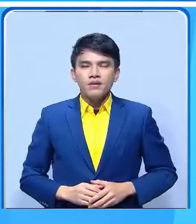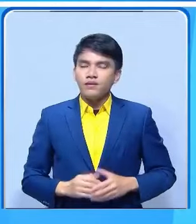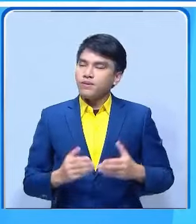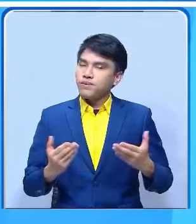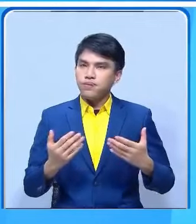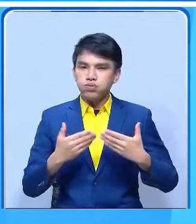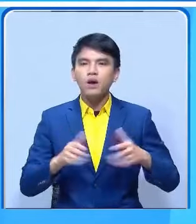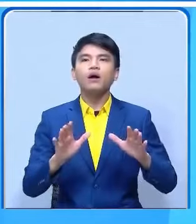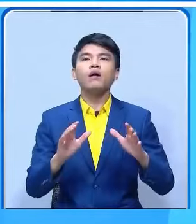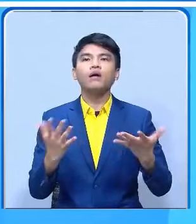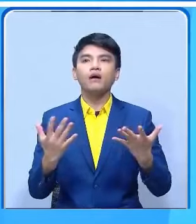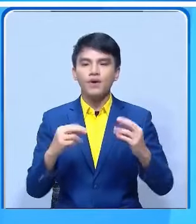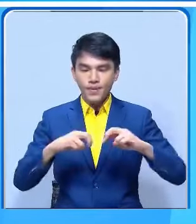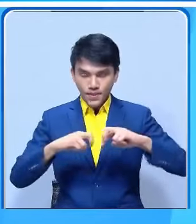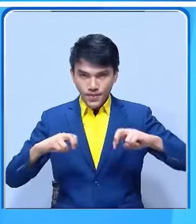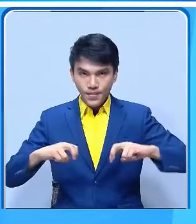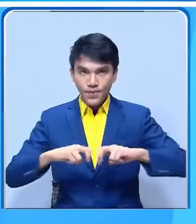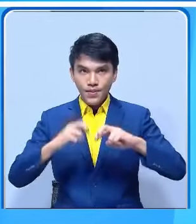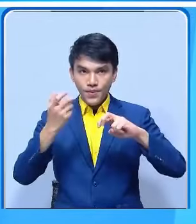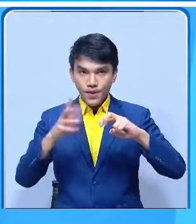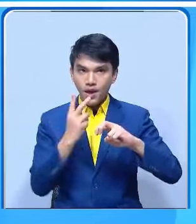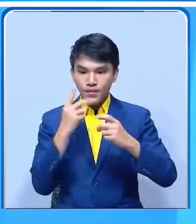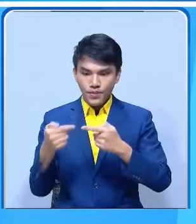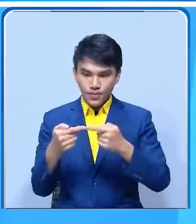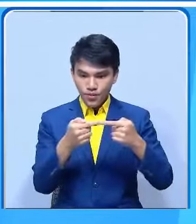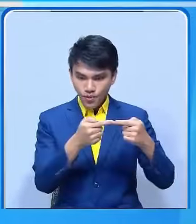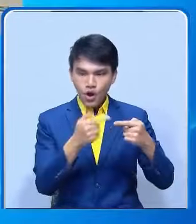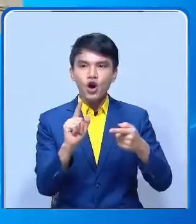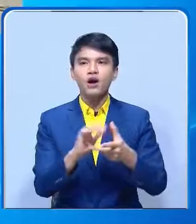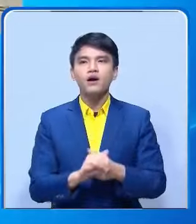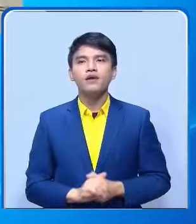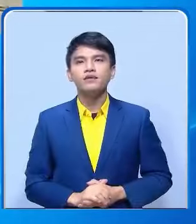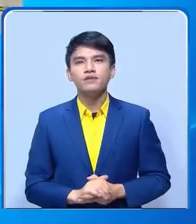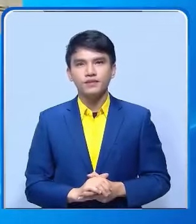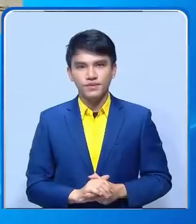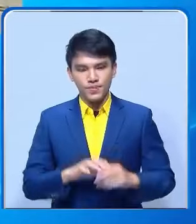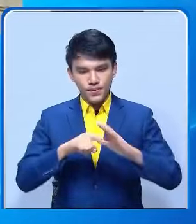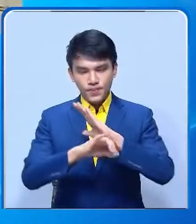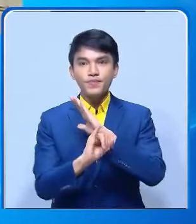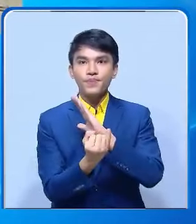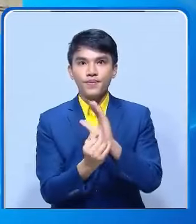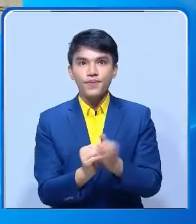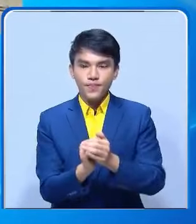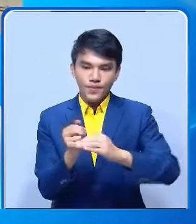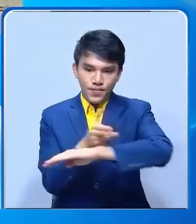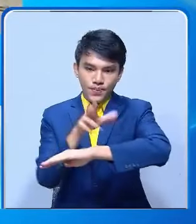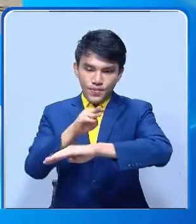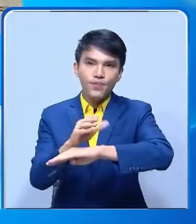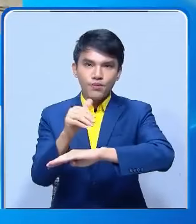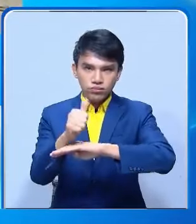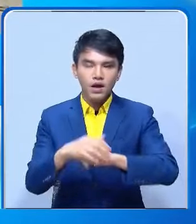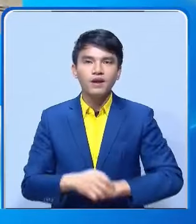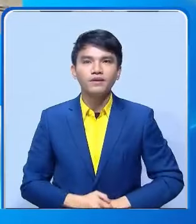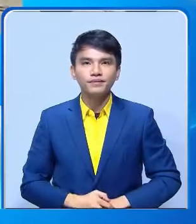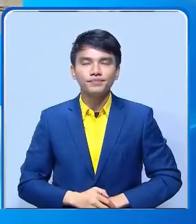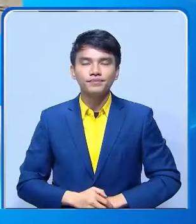างนั้น อ่ะอันนั้นที่สุรินทร์ใช่ไหมไปดูอีกจังหวัดหนึ่งอันนี้อีกหนึ่งเหตุการณ์ที่จันทบุรีกล้องวงจรปิดของค่ายมวยอ